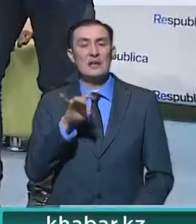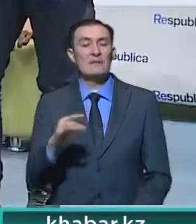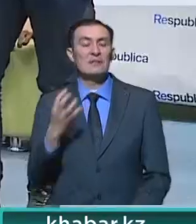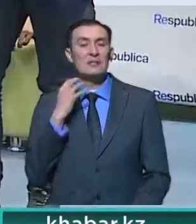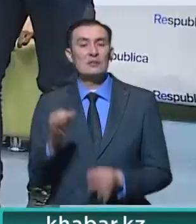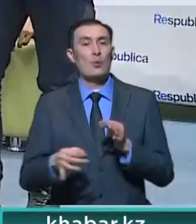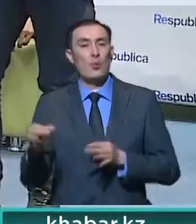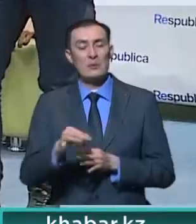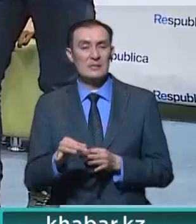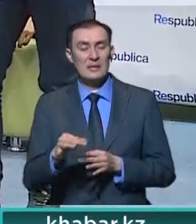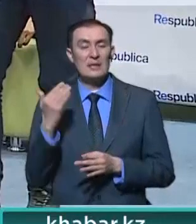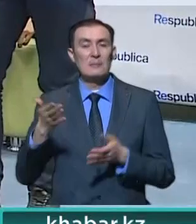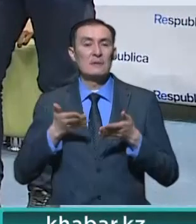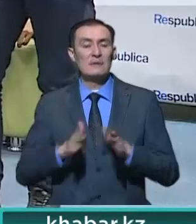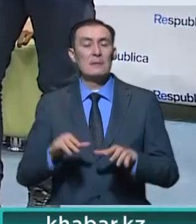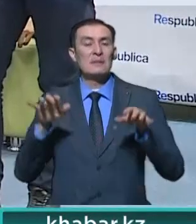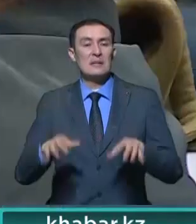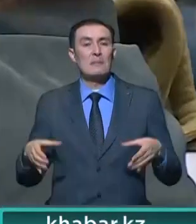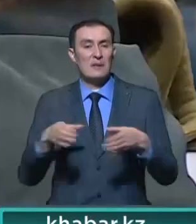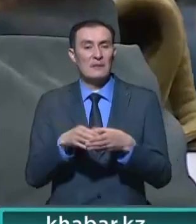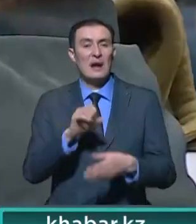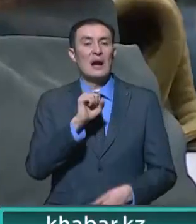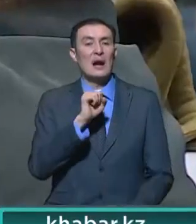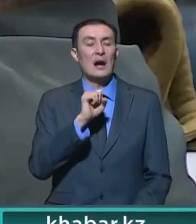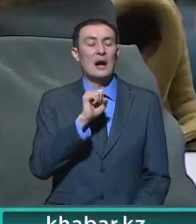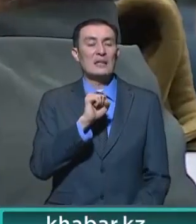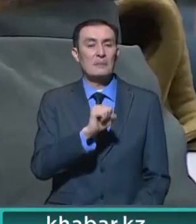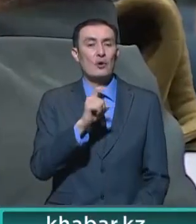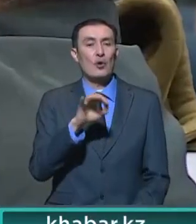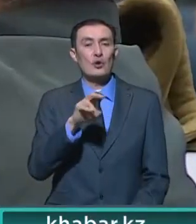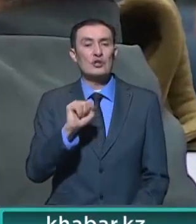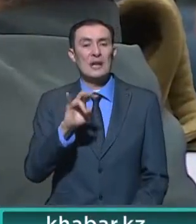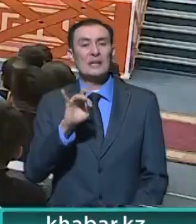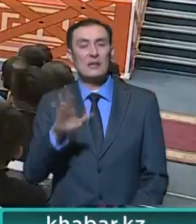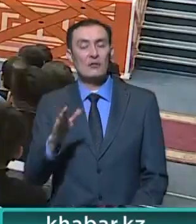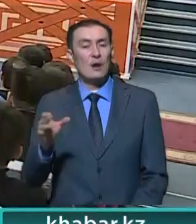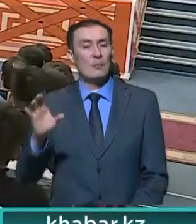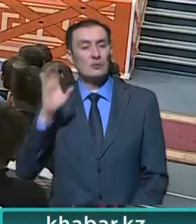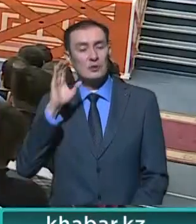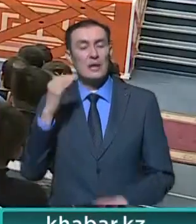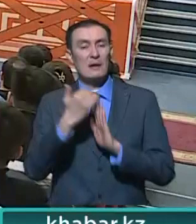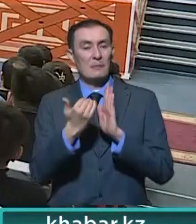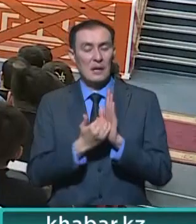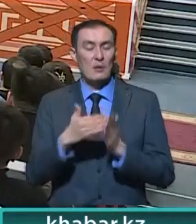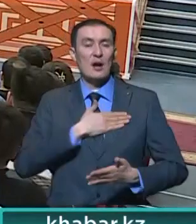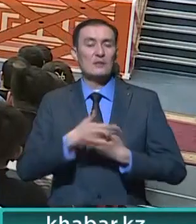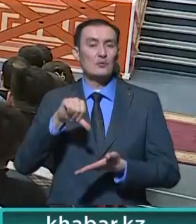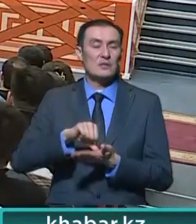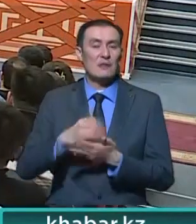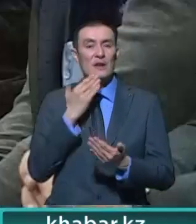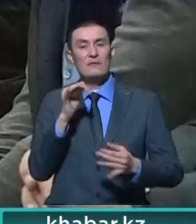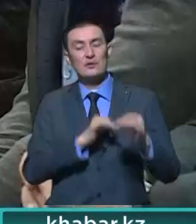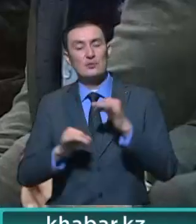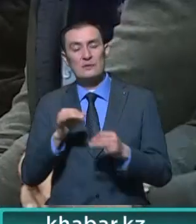Кызылординской области. Там родился председатель партии Айдарбек Ходжаназаров. Его земляки выслушали предвыборную программу, активно участвовали в